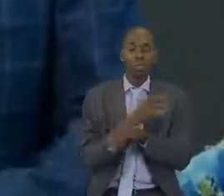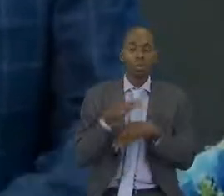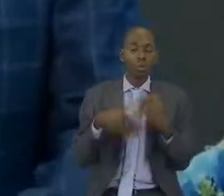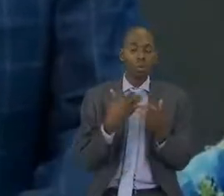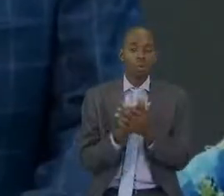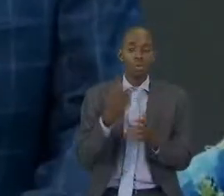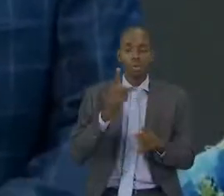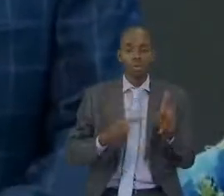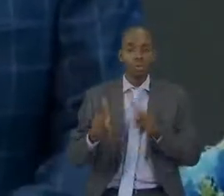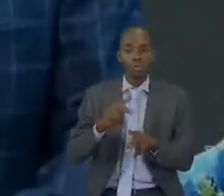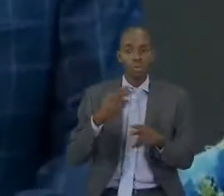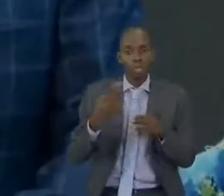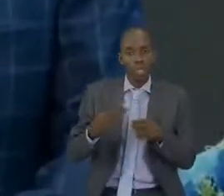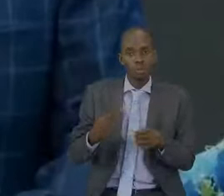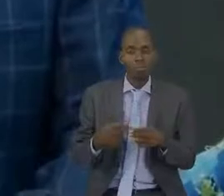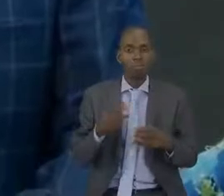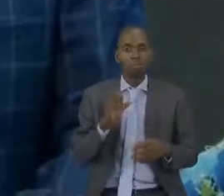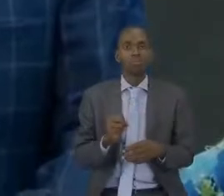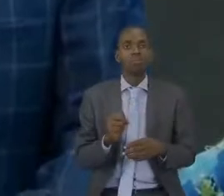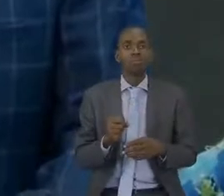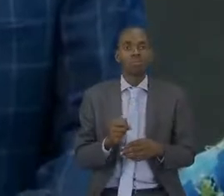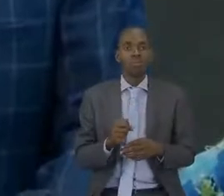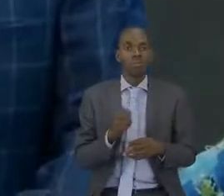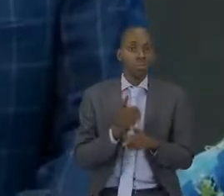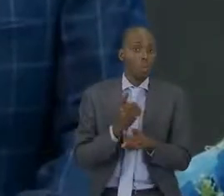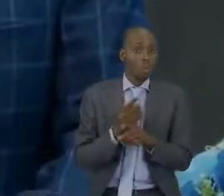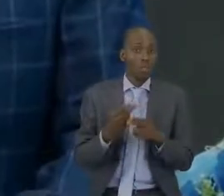et aidons les nouveaux convertis.